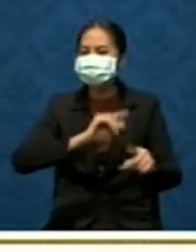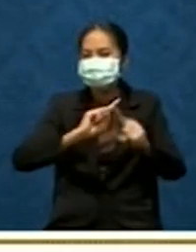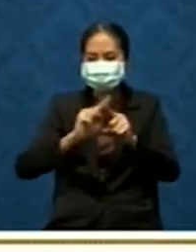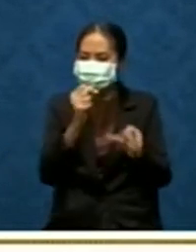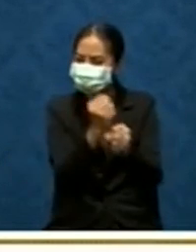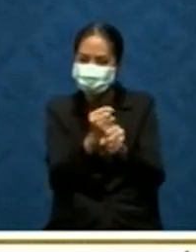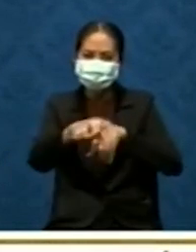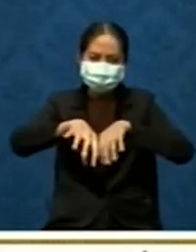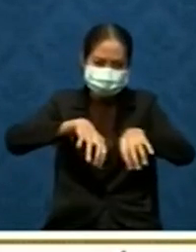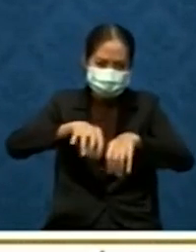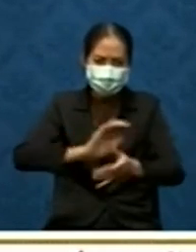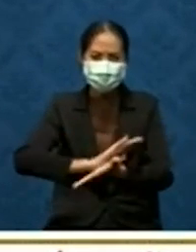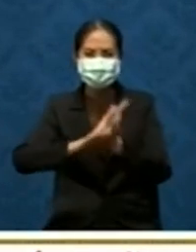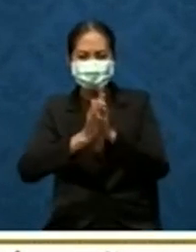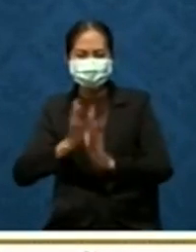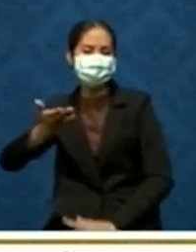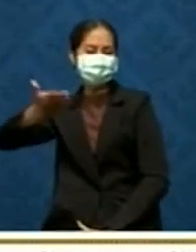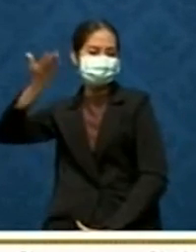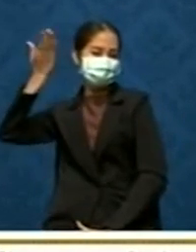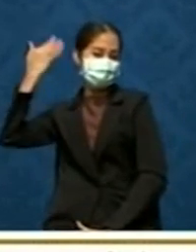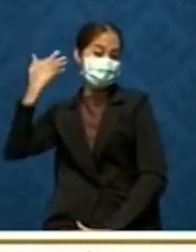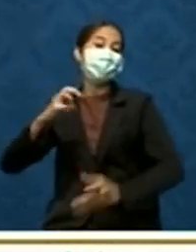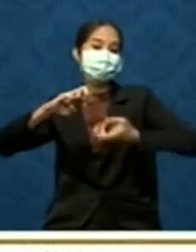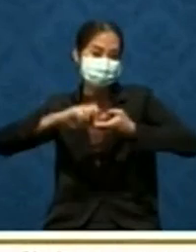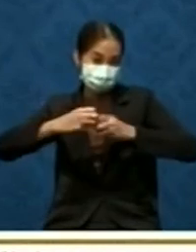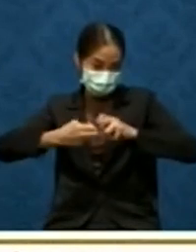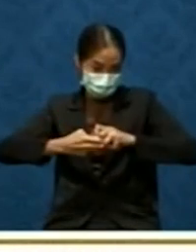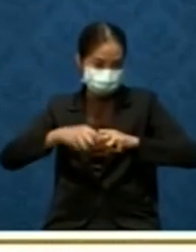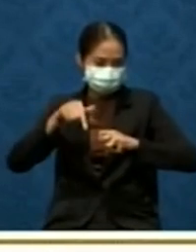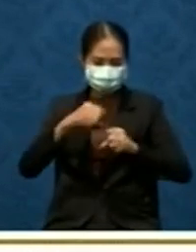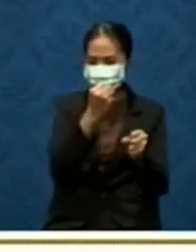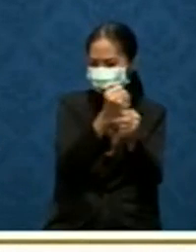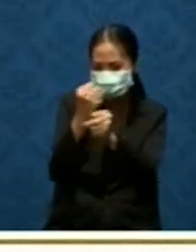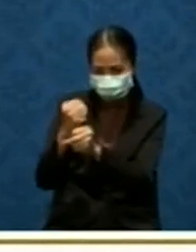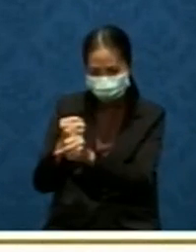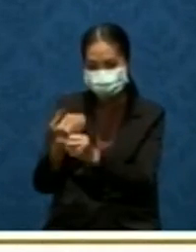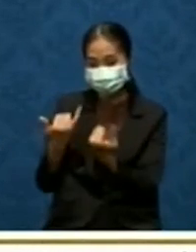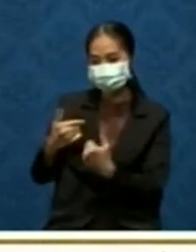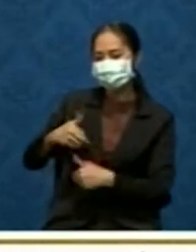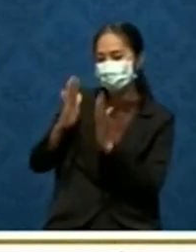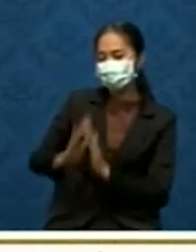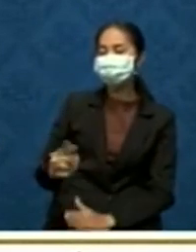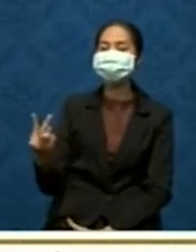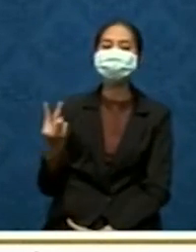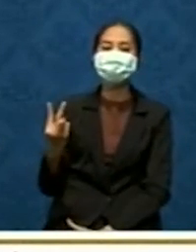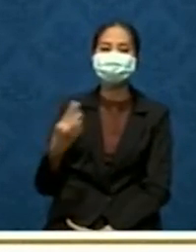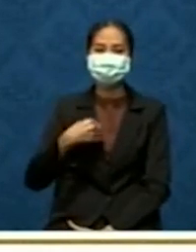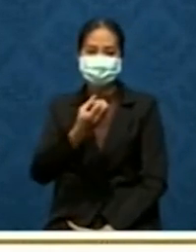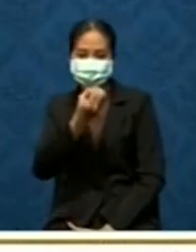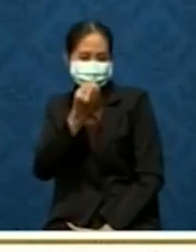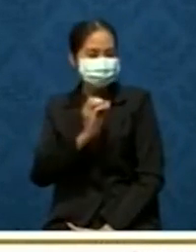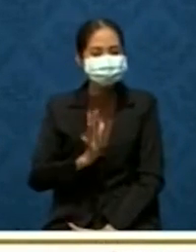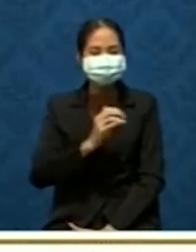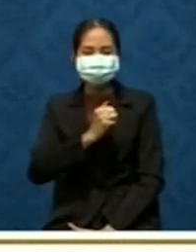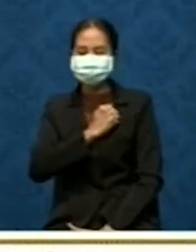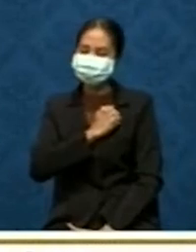ที่เป็นปัญหาในอดีตทั้งหลายแหล่นะครับจากการกระทำของน้องทั้งสองคนที่เขาอดอาหารเอาเป็นเอาตาย